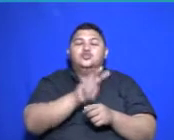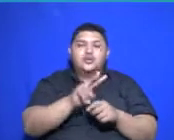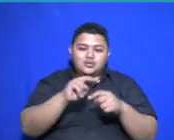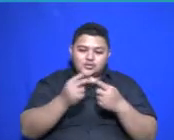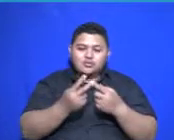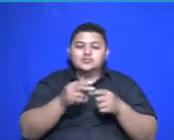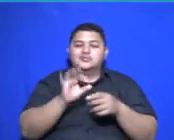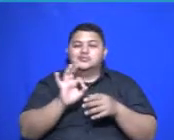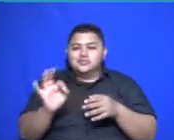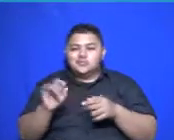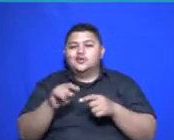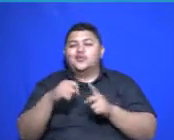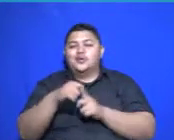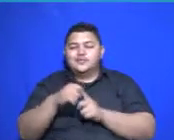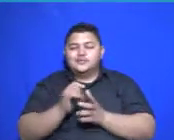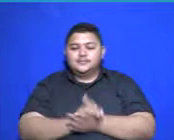212.000 lebih jumlah koperasi.